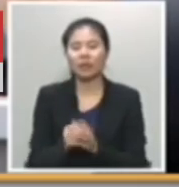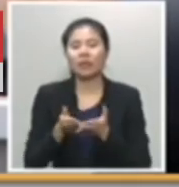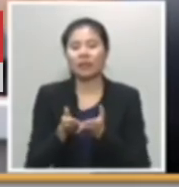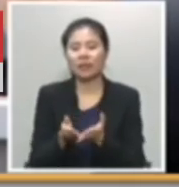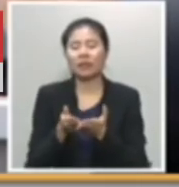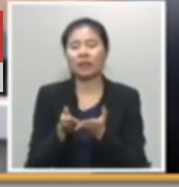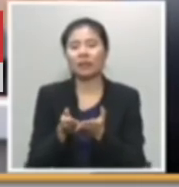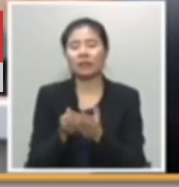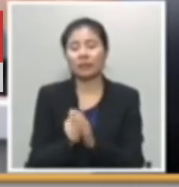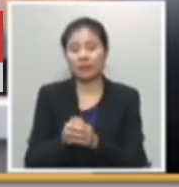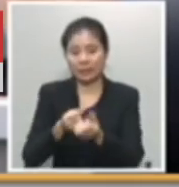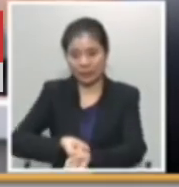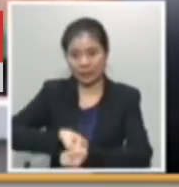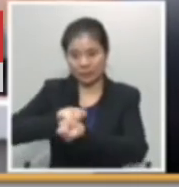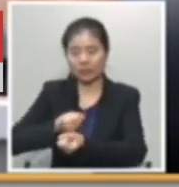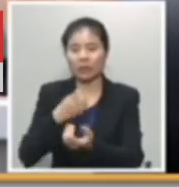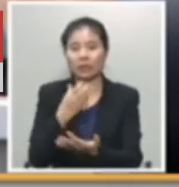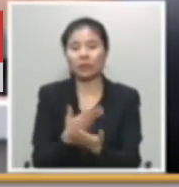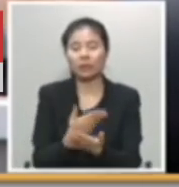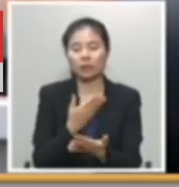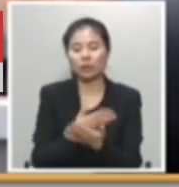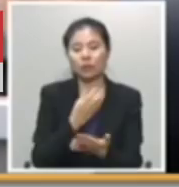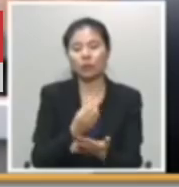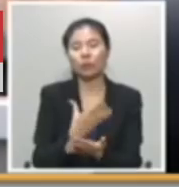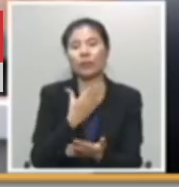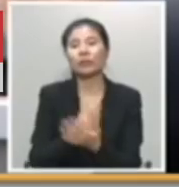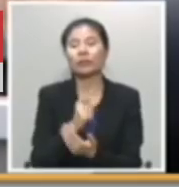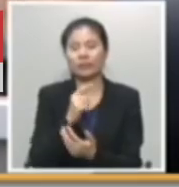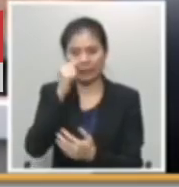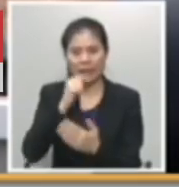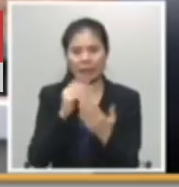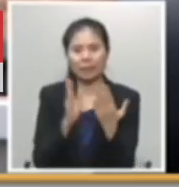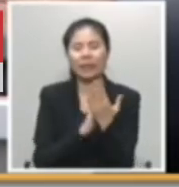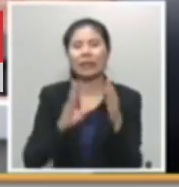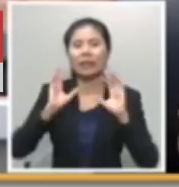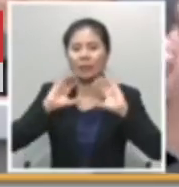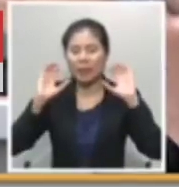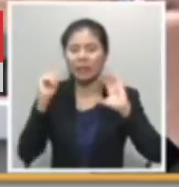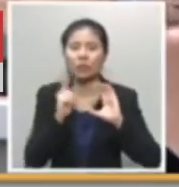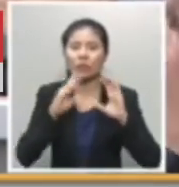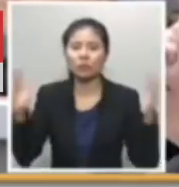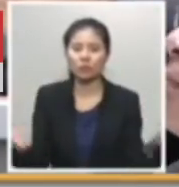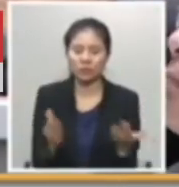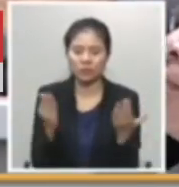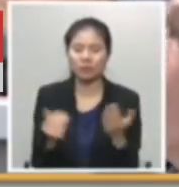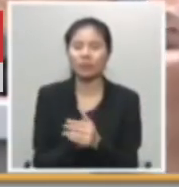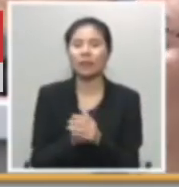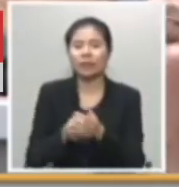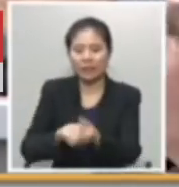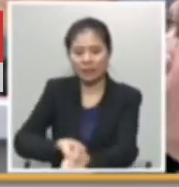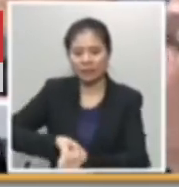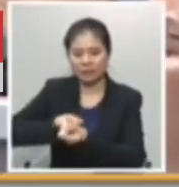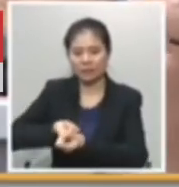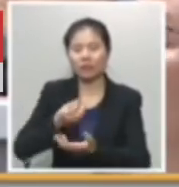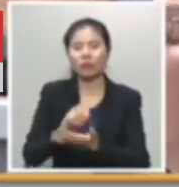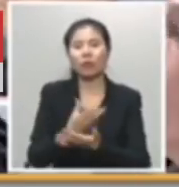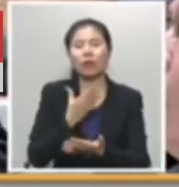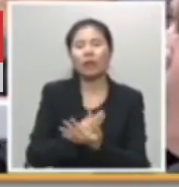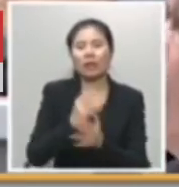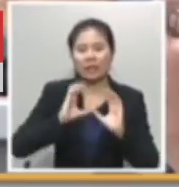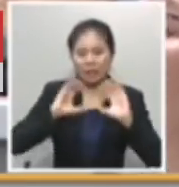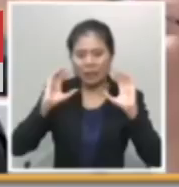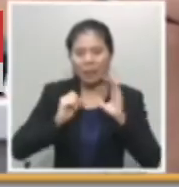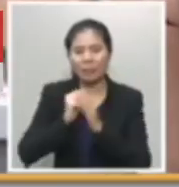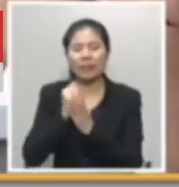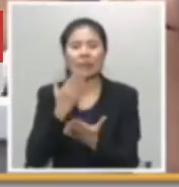วยสั้นๆ นิดเดียวคือคุณส่งเสริมให้เลยทำไงก็ได้ให้เกษตรกรรวยรัฐมีทั้งงบประมาณมีองค์ความ